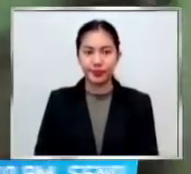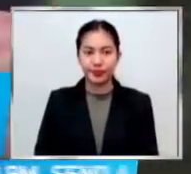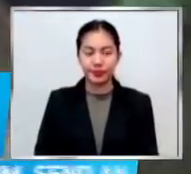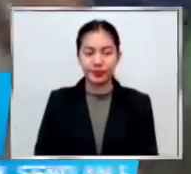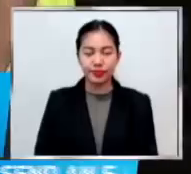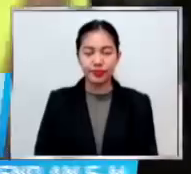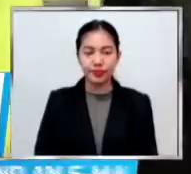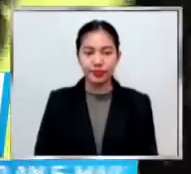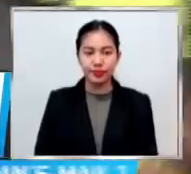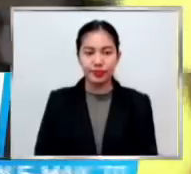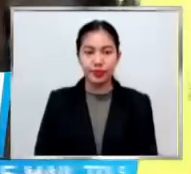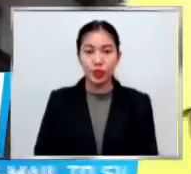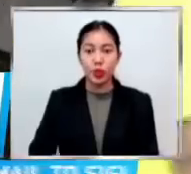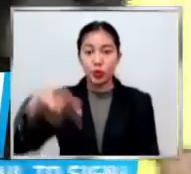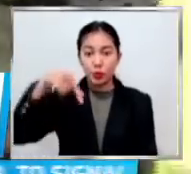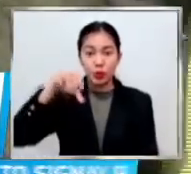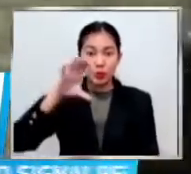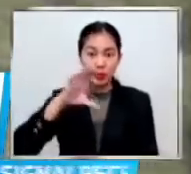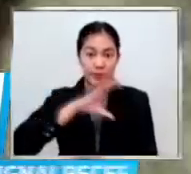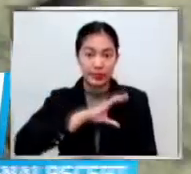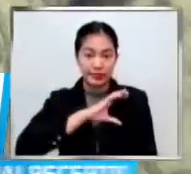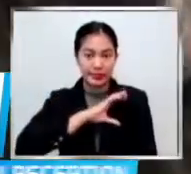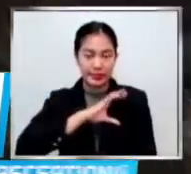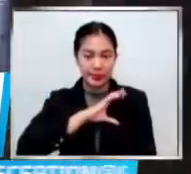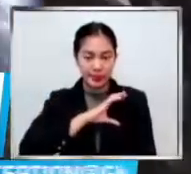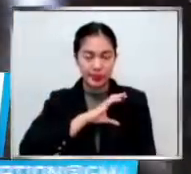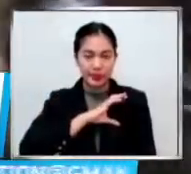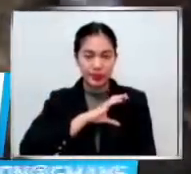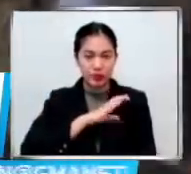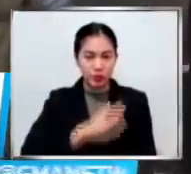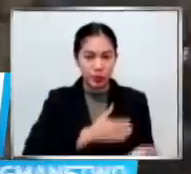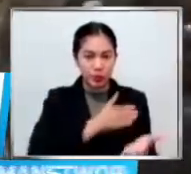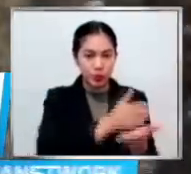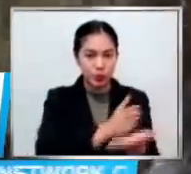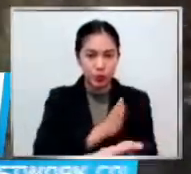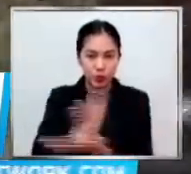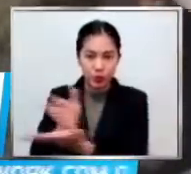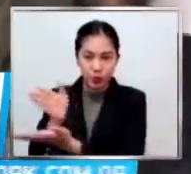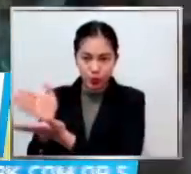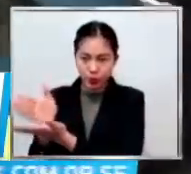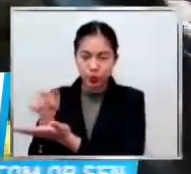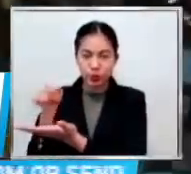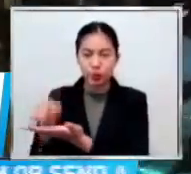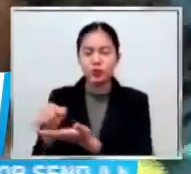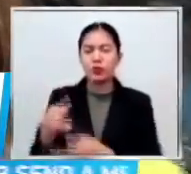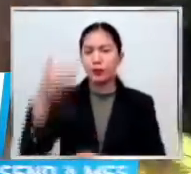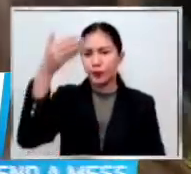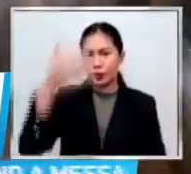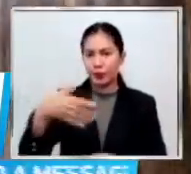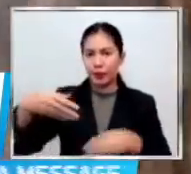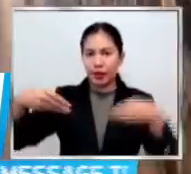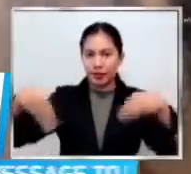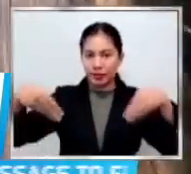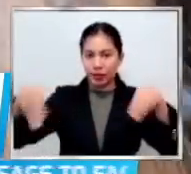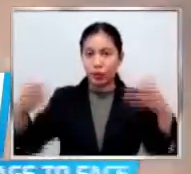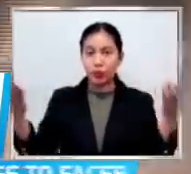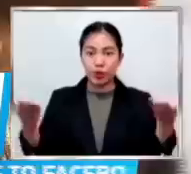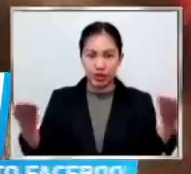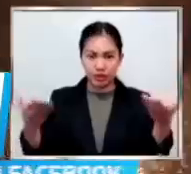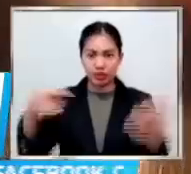Sinuyod ng Quezon City Task Force disiplina kasama ang mga pulis ang harapan ng ilang palengke sa Quirino Highway, Quezon City mag-alas 5 ng